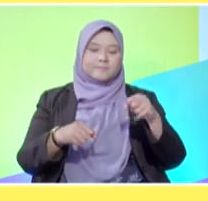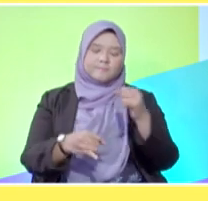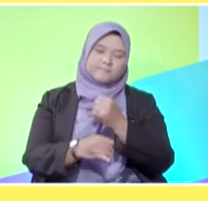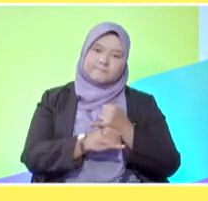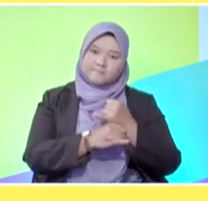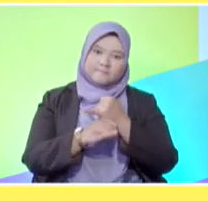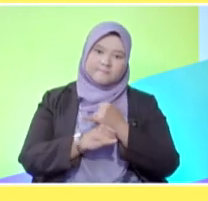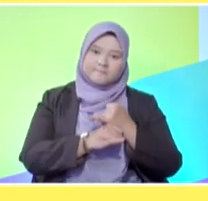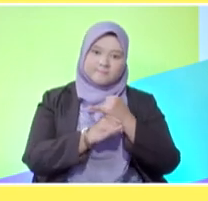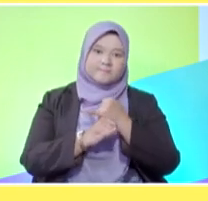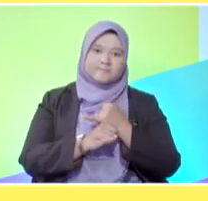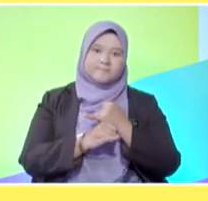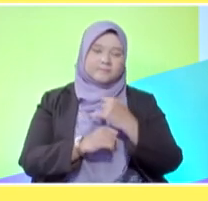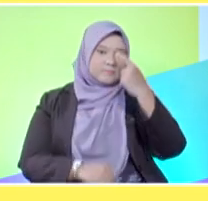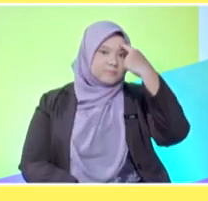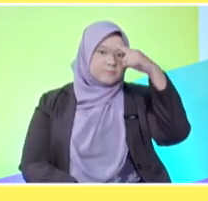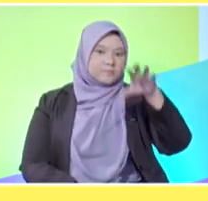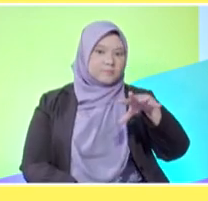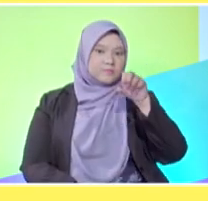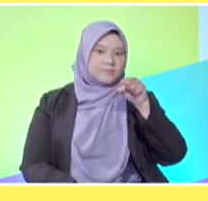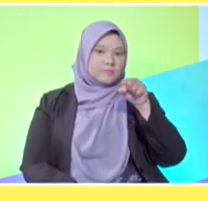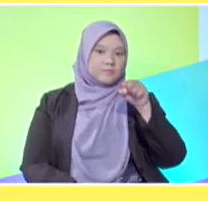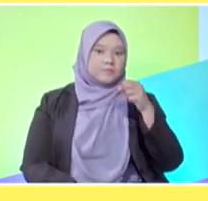rumput untuk makan